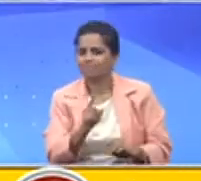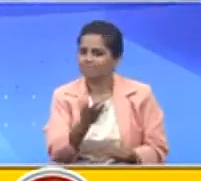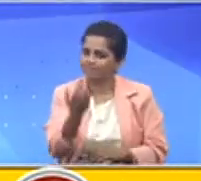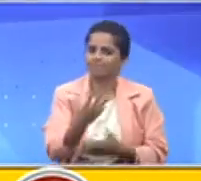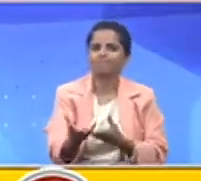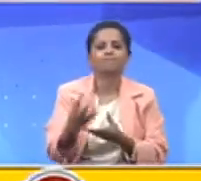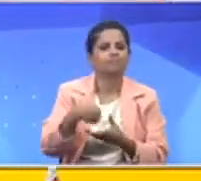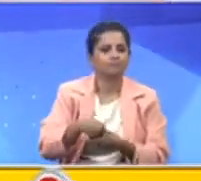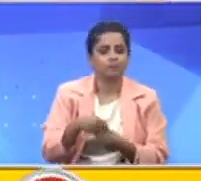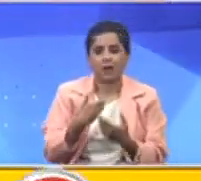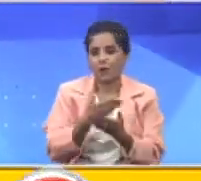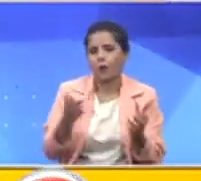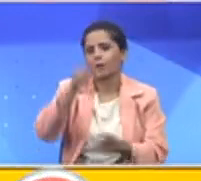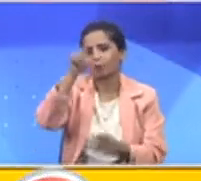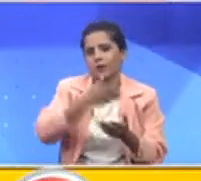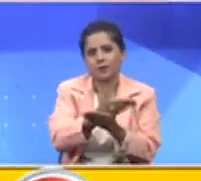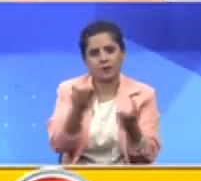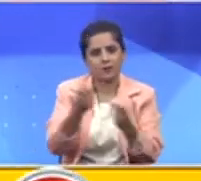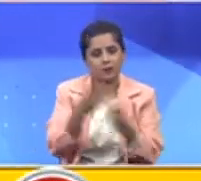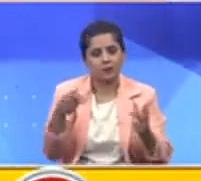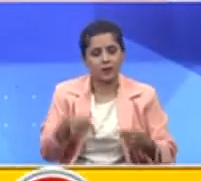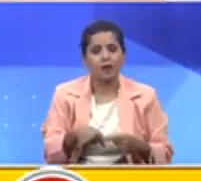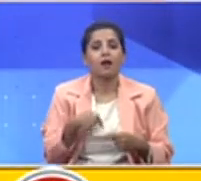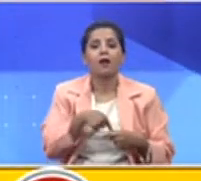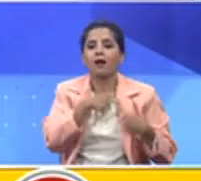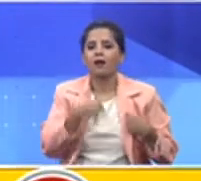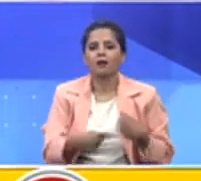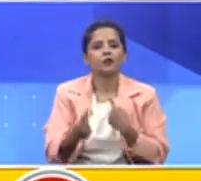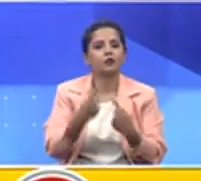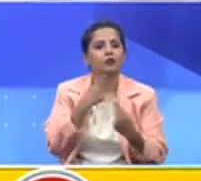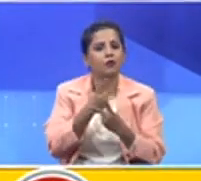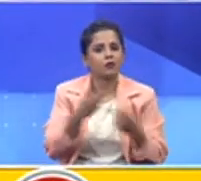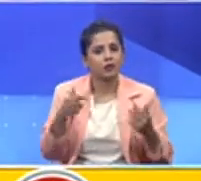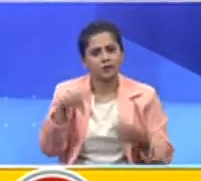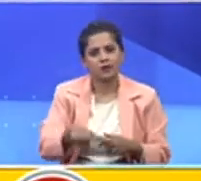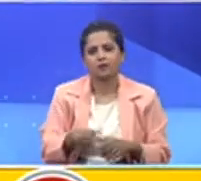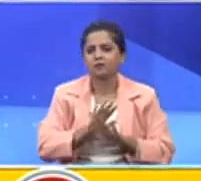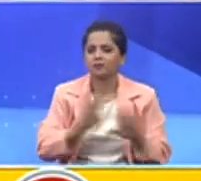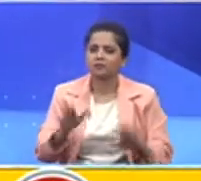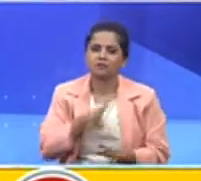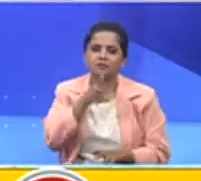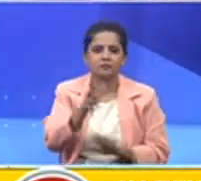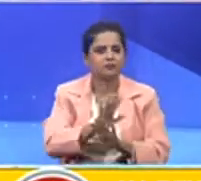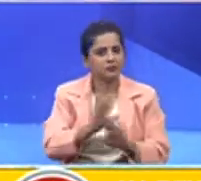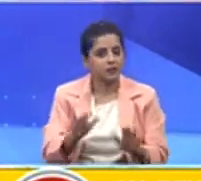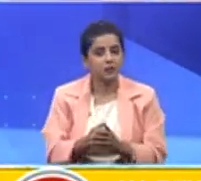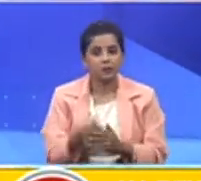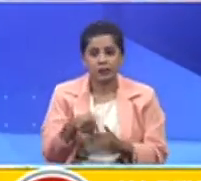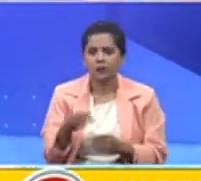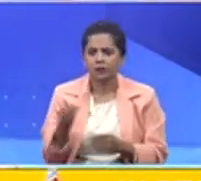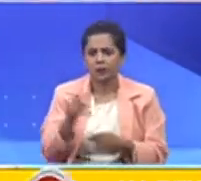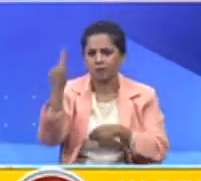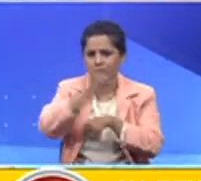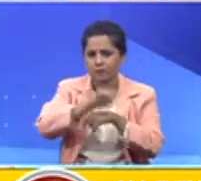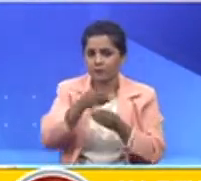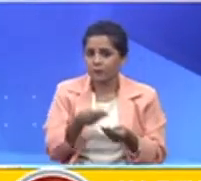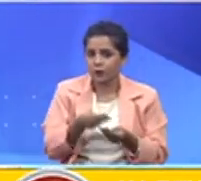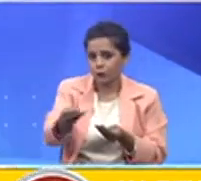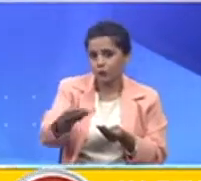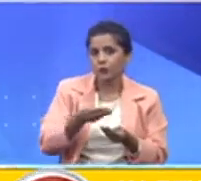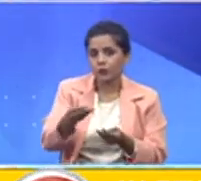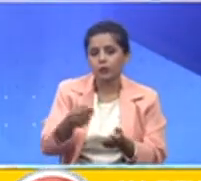मेरे प्यारे देशवासीों मन की बात में आज बस इतना ही। अब कुछी दिनों में